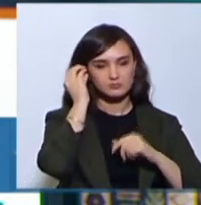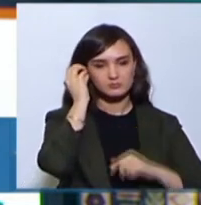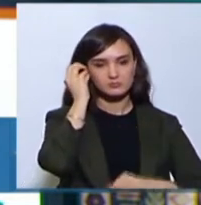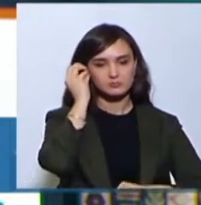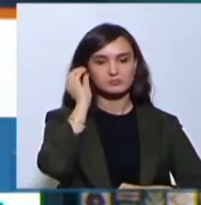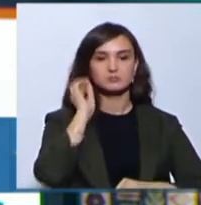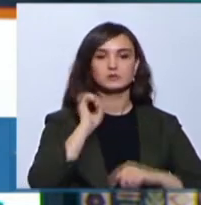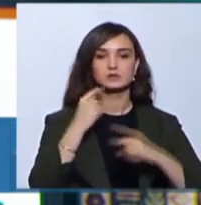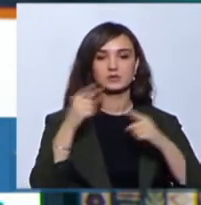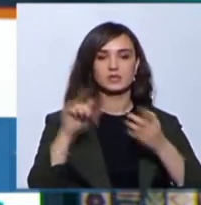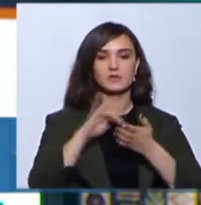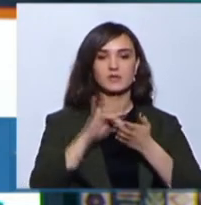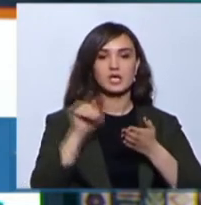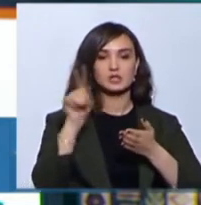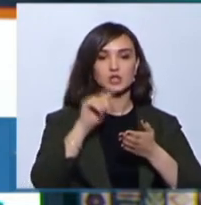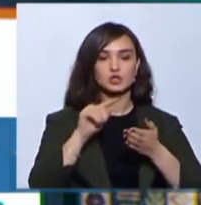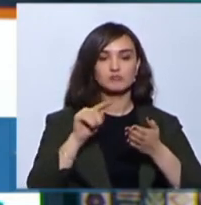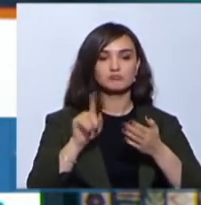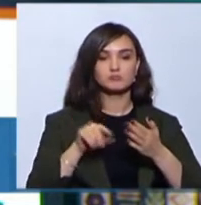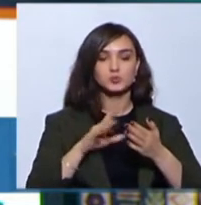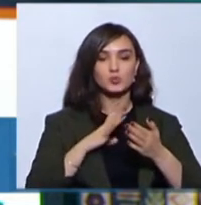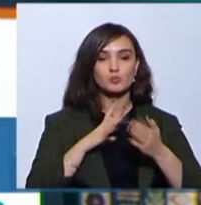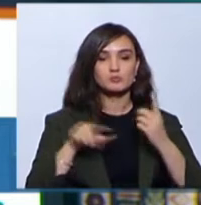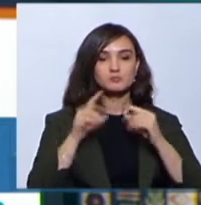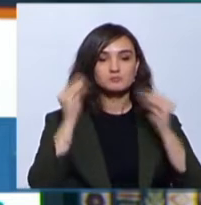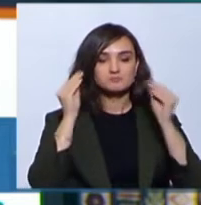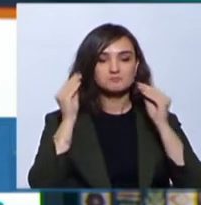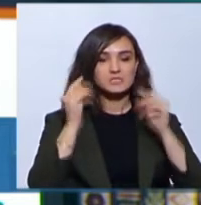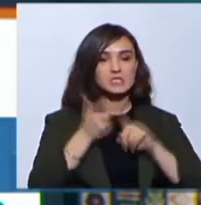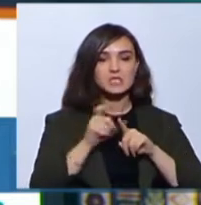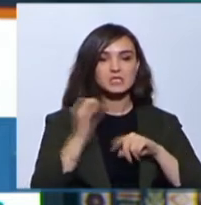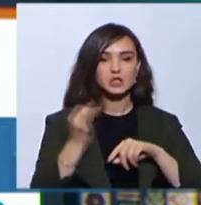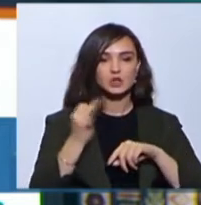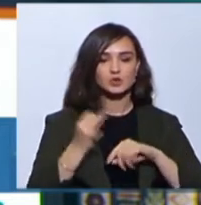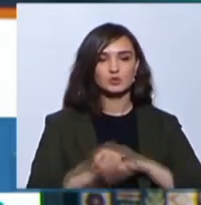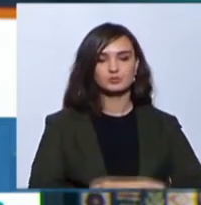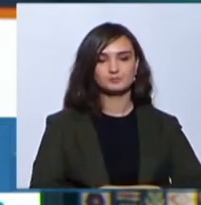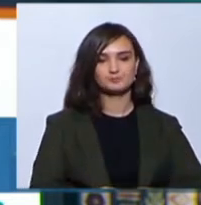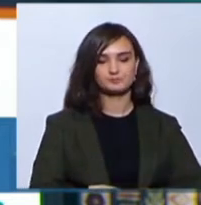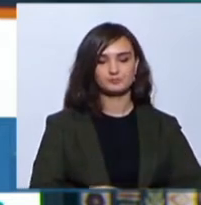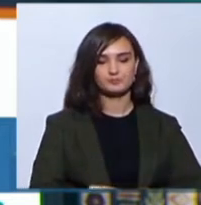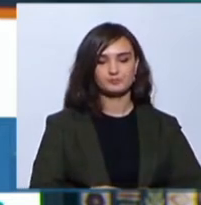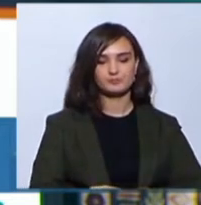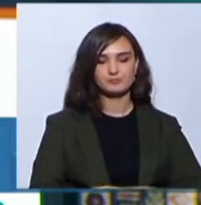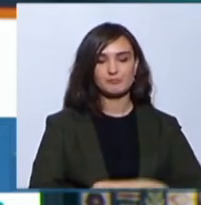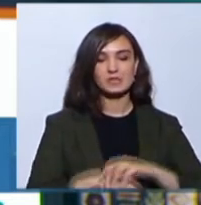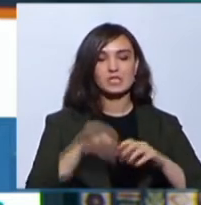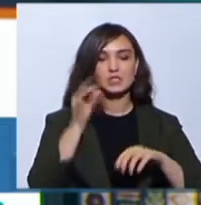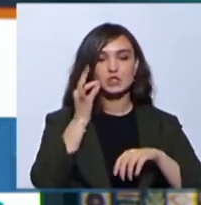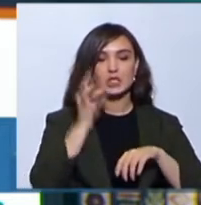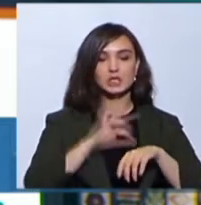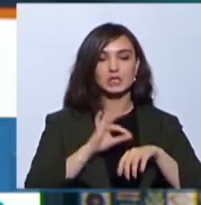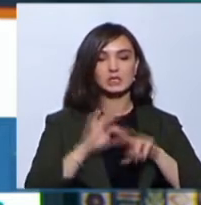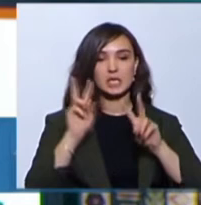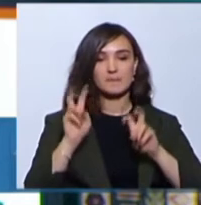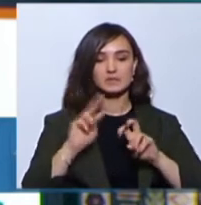აღიწერა სხვადასხვა ქვეყანაში და სხვათა შორის დაისვა საკითხი, ძალიან საინტერესოდ. იმიტომ რომ შაქრიანი დიაბეტი